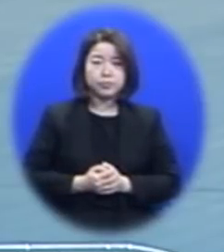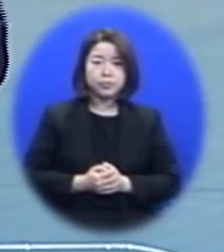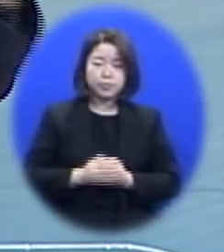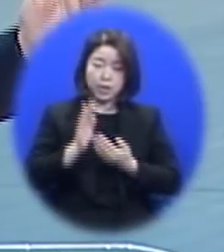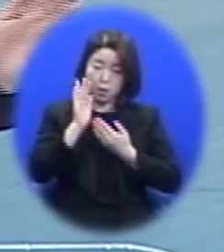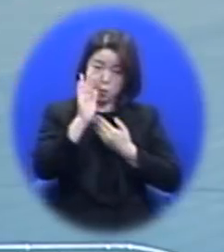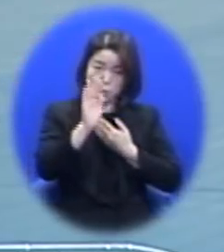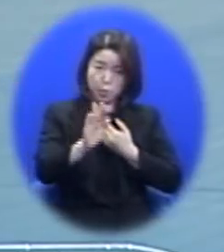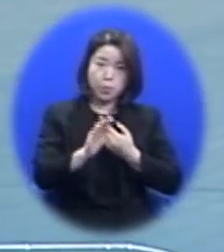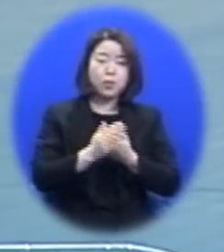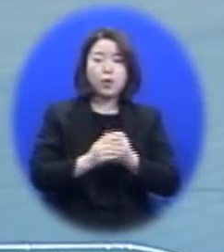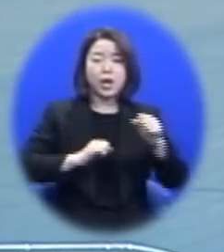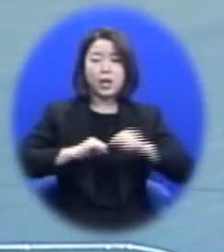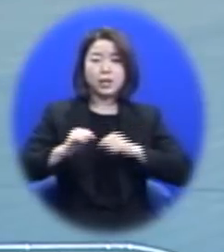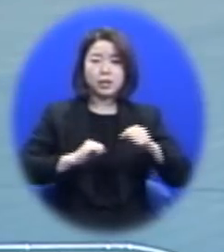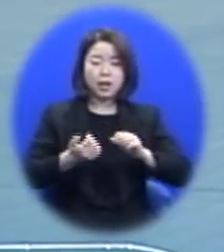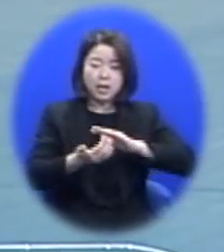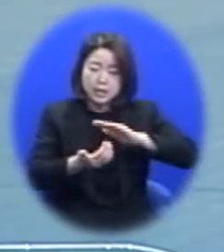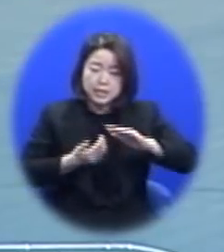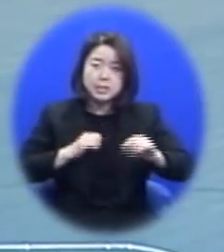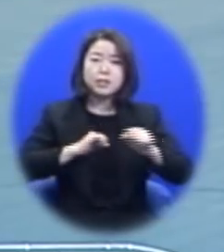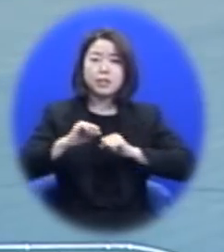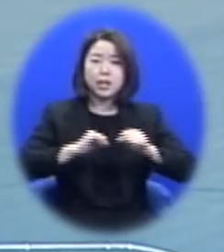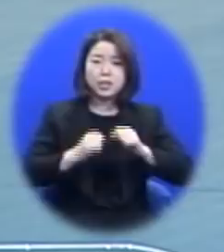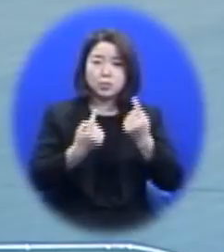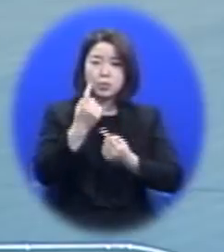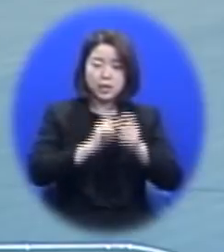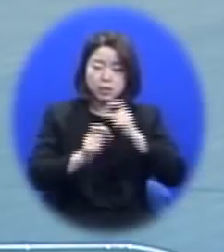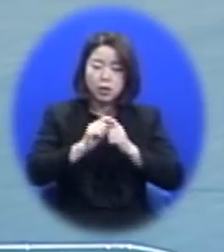나중의 행위가 이전 행위보다 더 훌륭한 그것이에요.